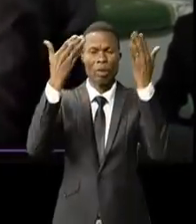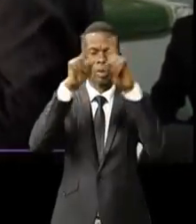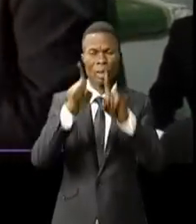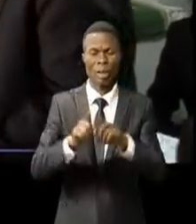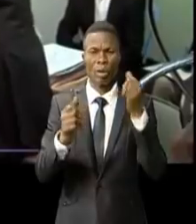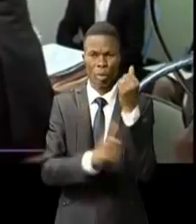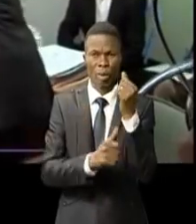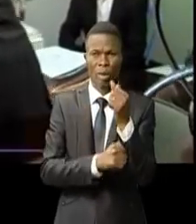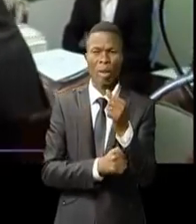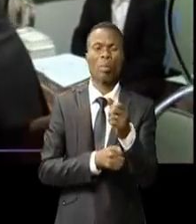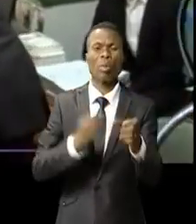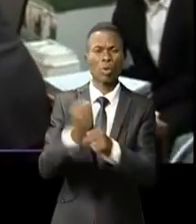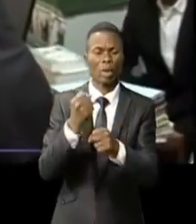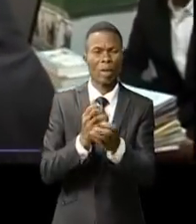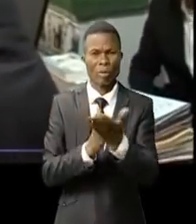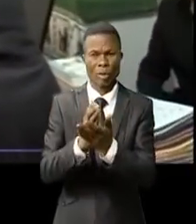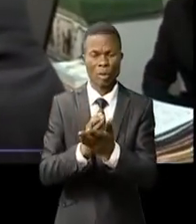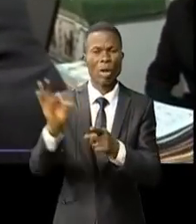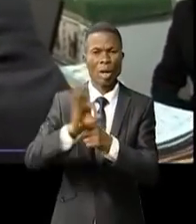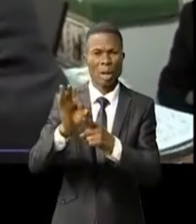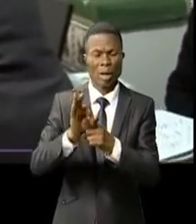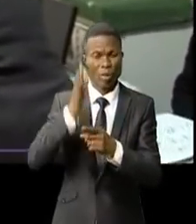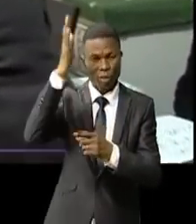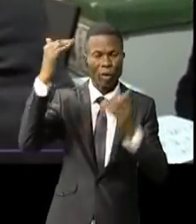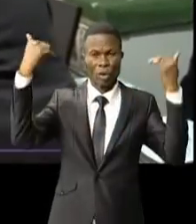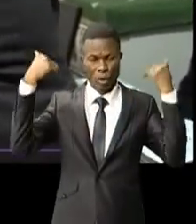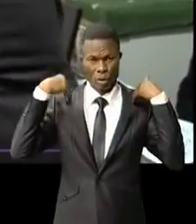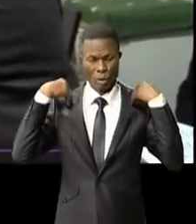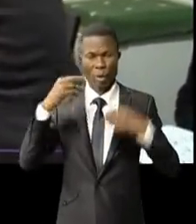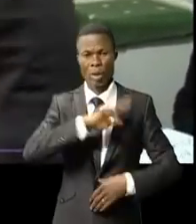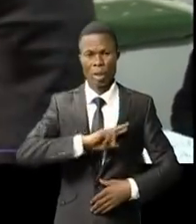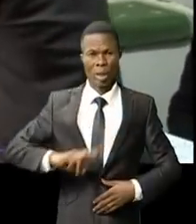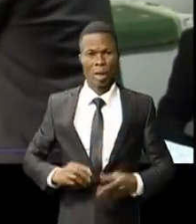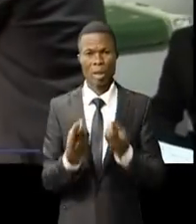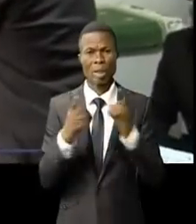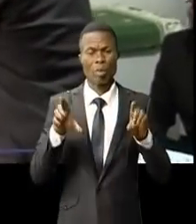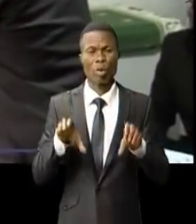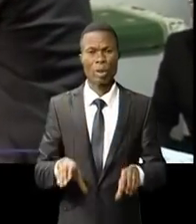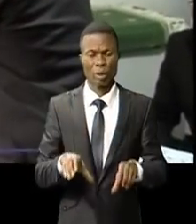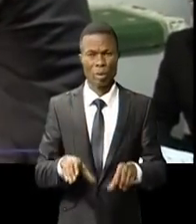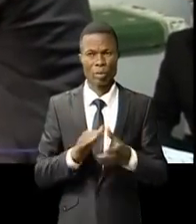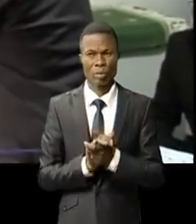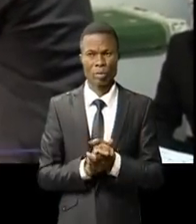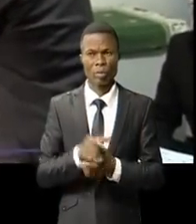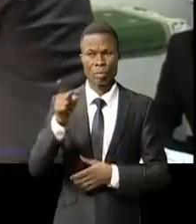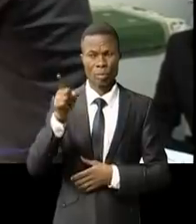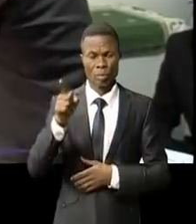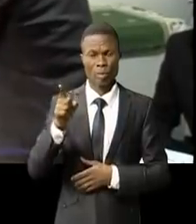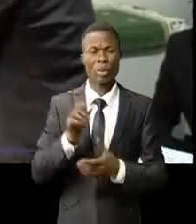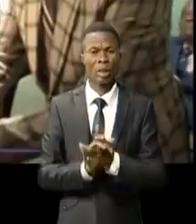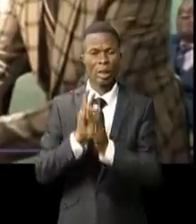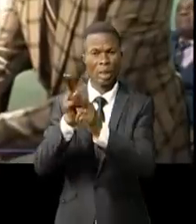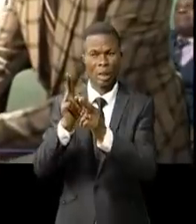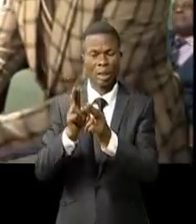hommes, afin de mener à bon port la formation de futurs cadres de la République démocratique du Congo, ce dont l'apport